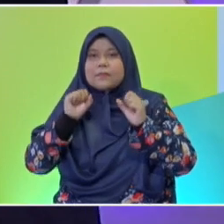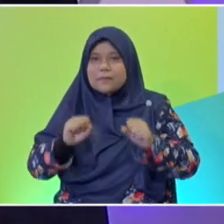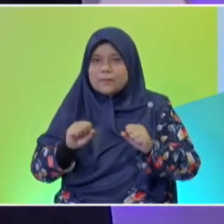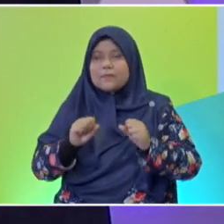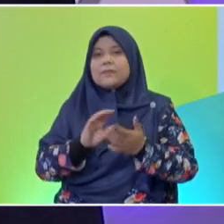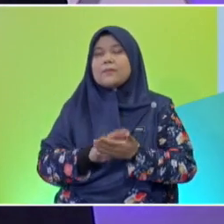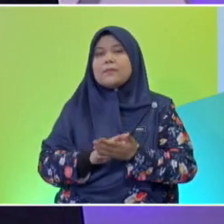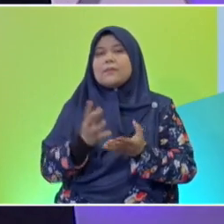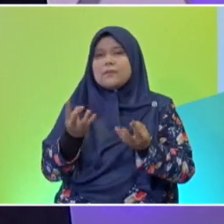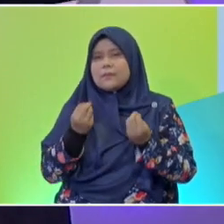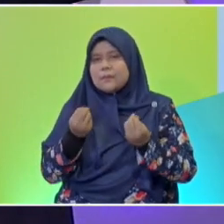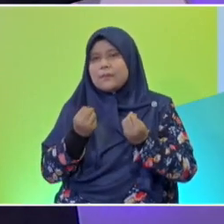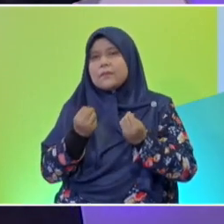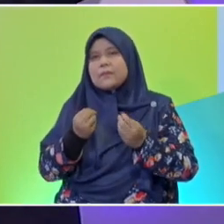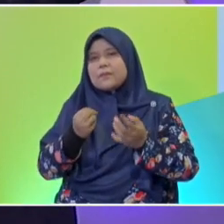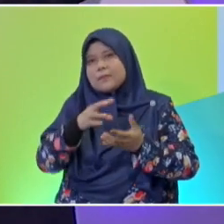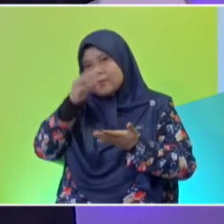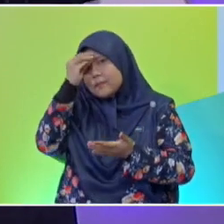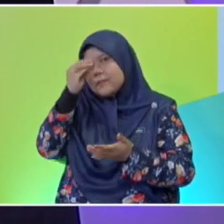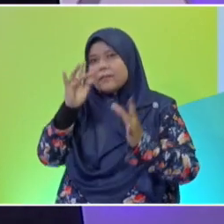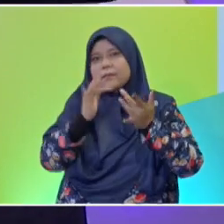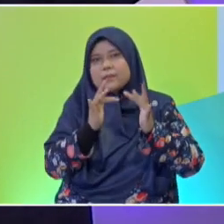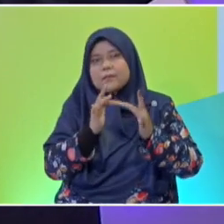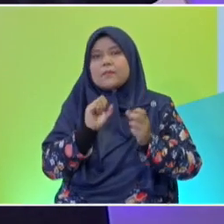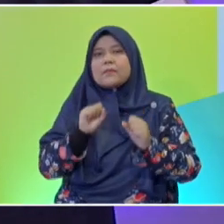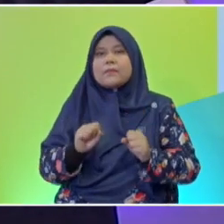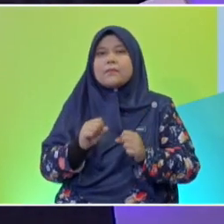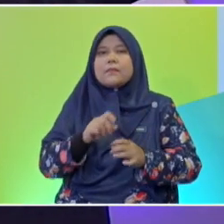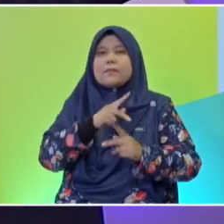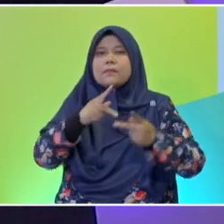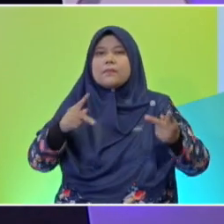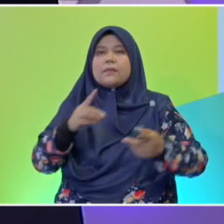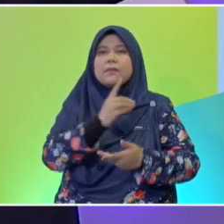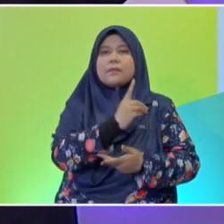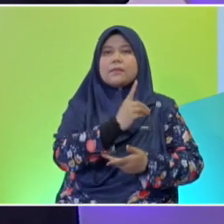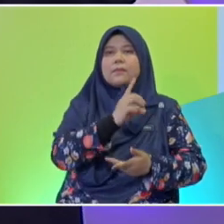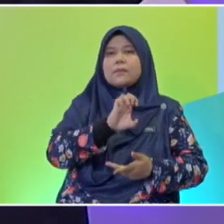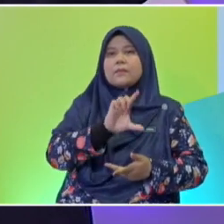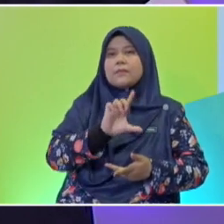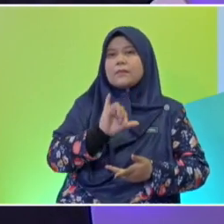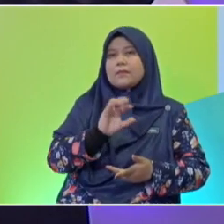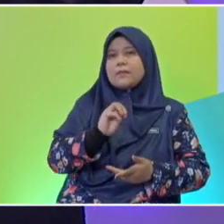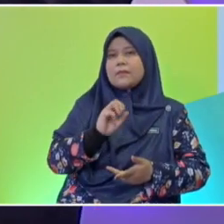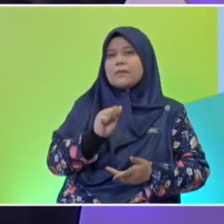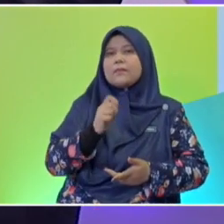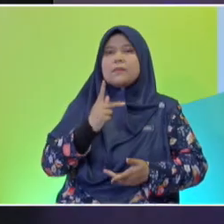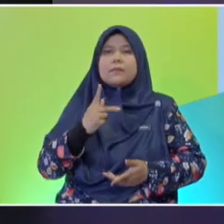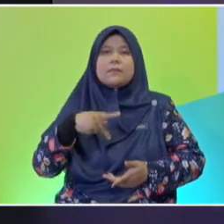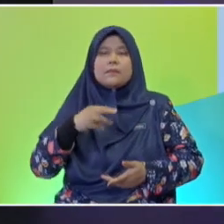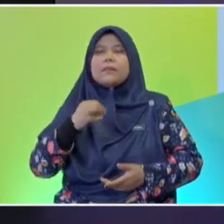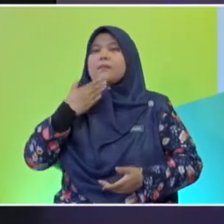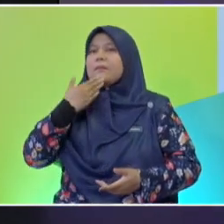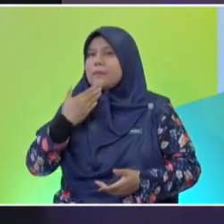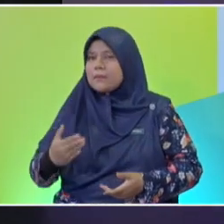mengajar ee bahan bantu belajar secara online Anda boleh dapatkannya daripada pelantar di 5 Cafe Terima Kasih